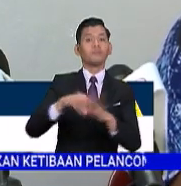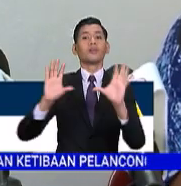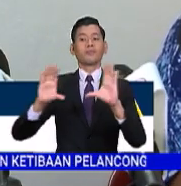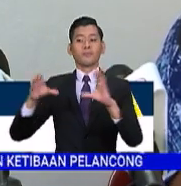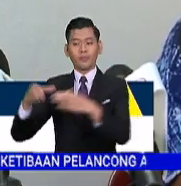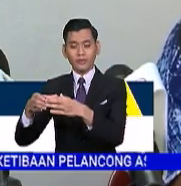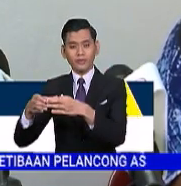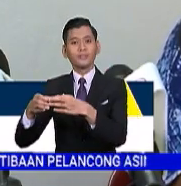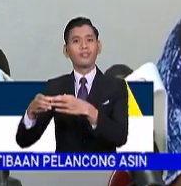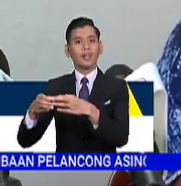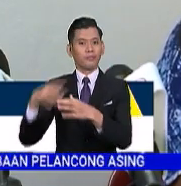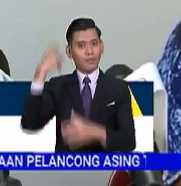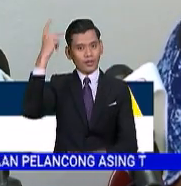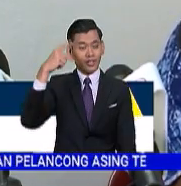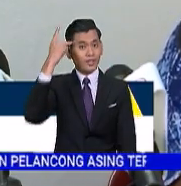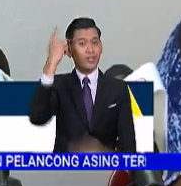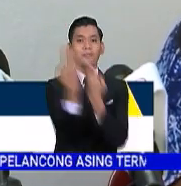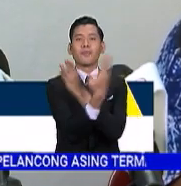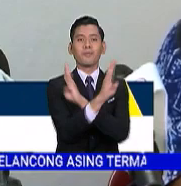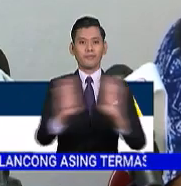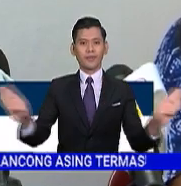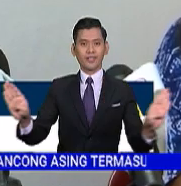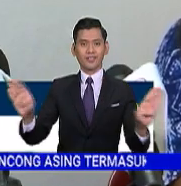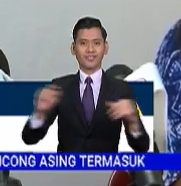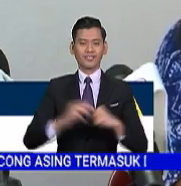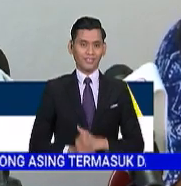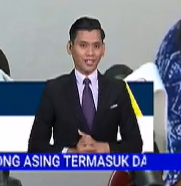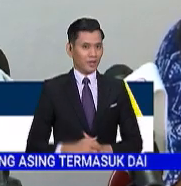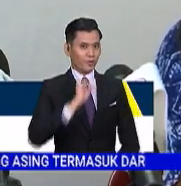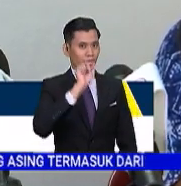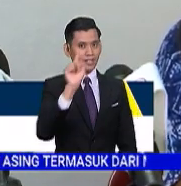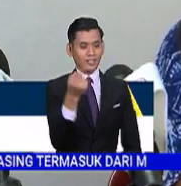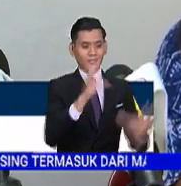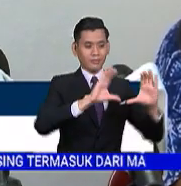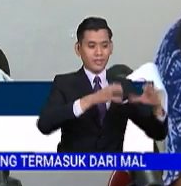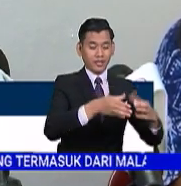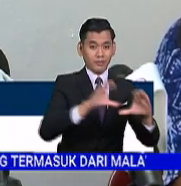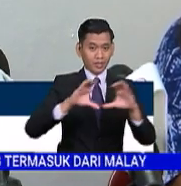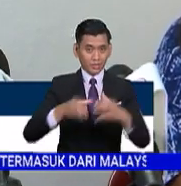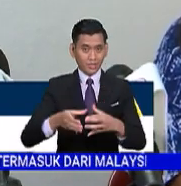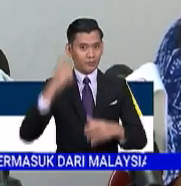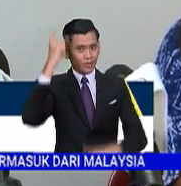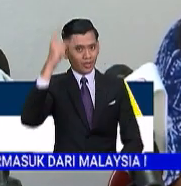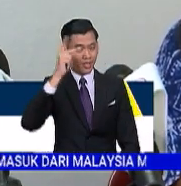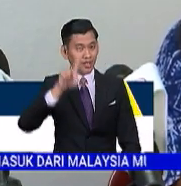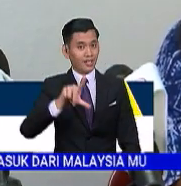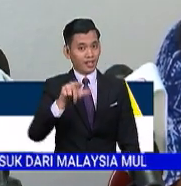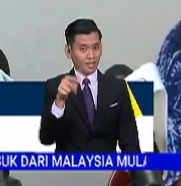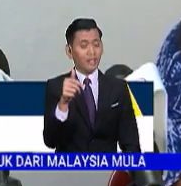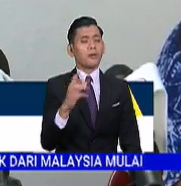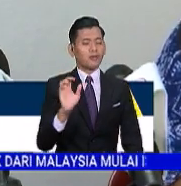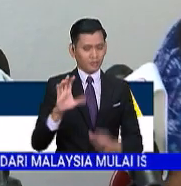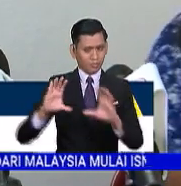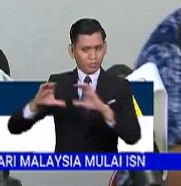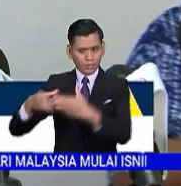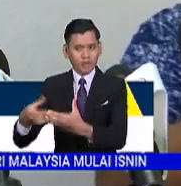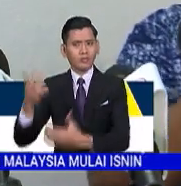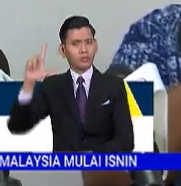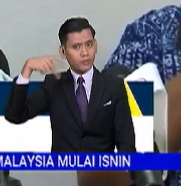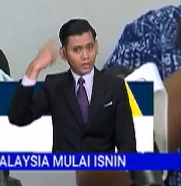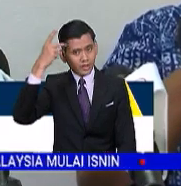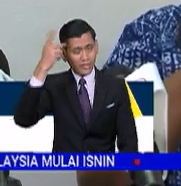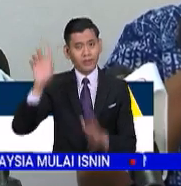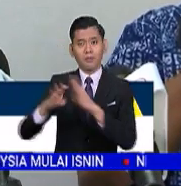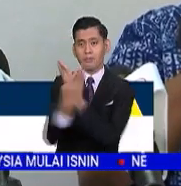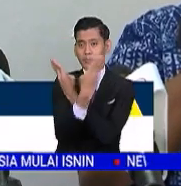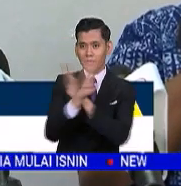bebas. Bukan saja calon-calon daripada parti-parti yang bertanding, tetapi juga calon-calon bebas juga mereka boleh